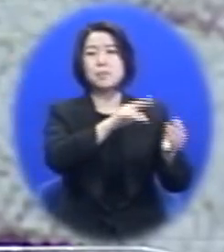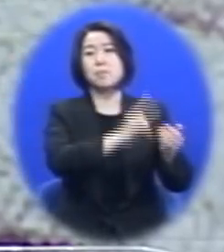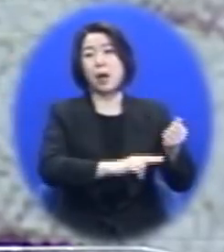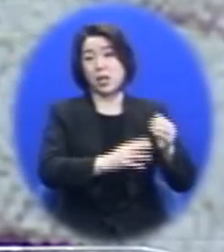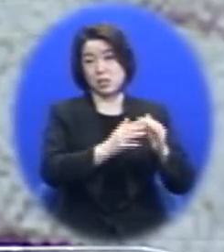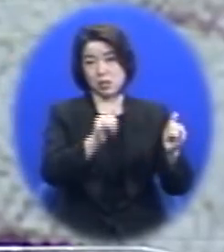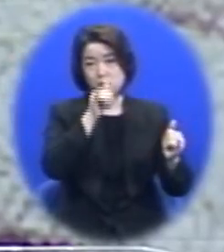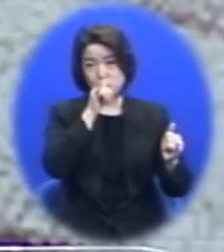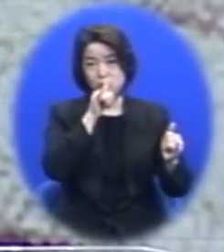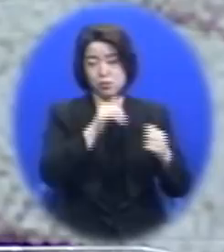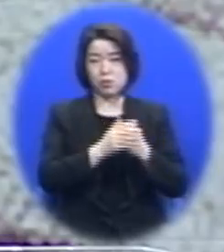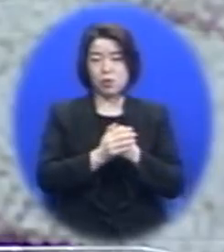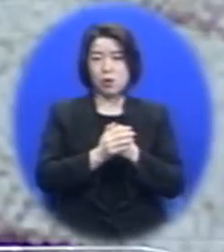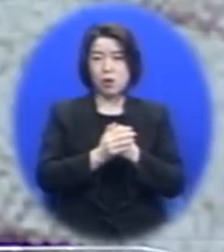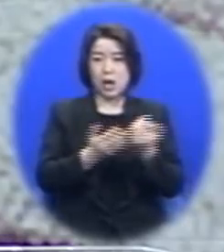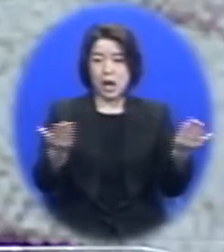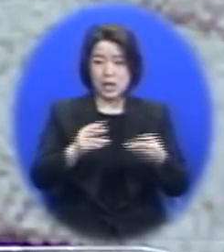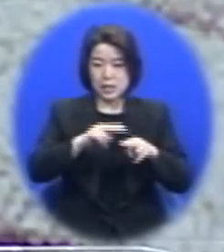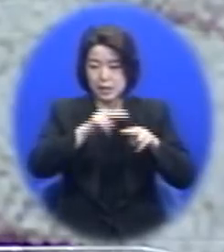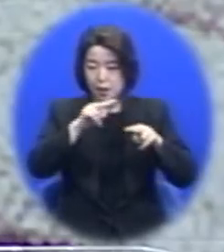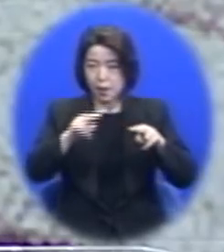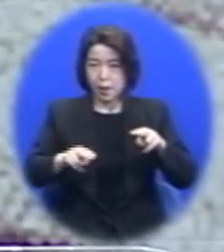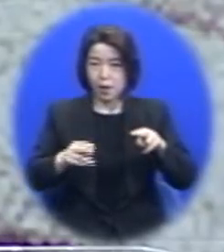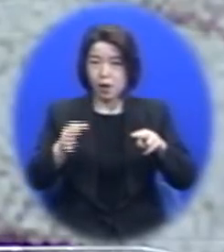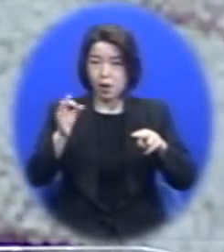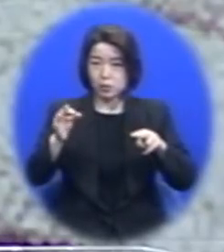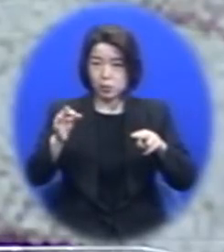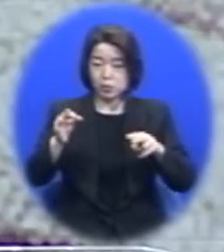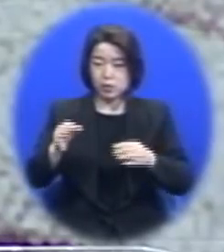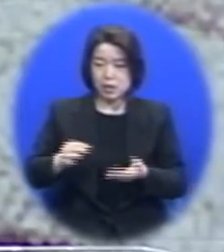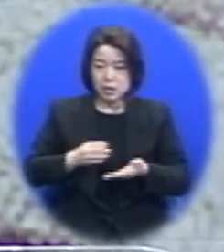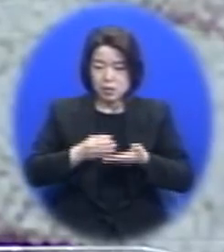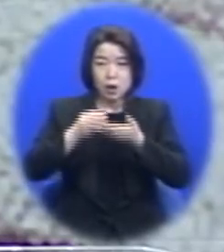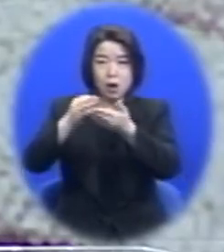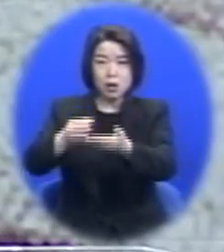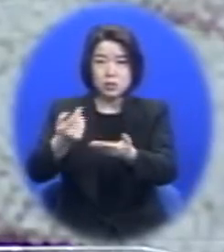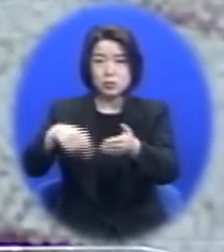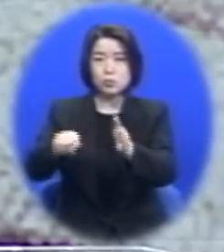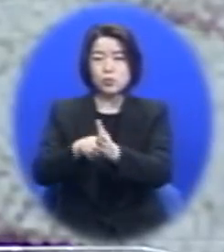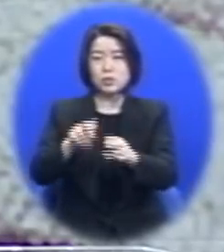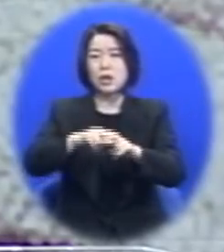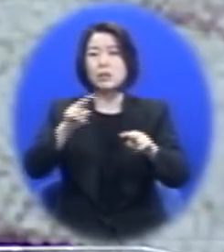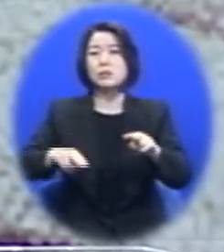있고 퇴직금 헌금 하려고 은퇴 버린 사람도 있고